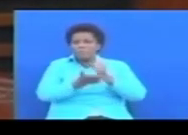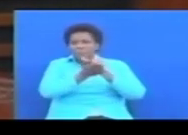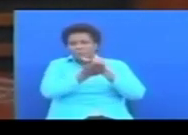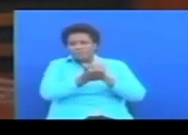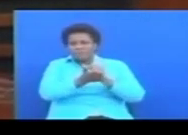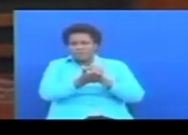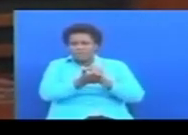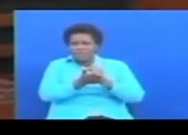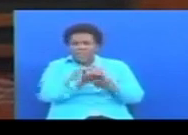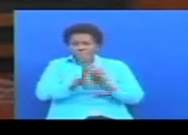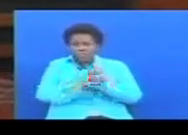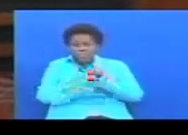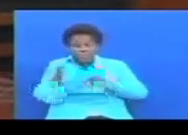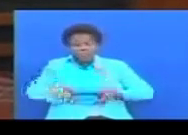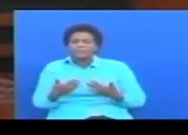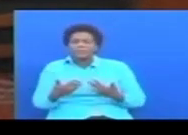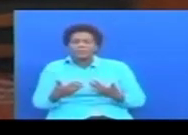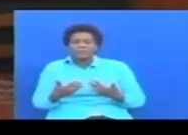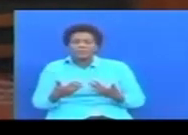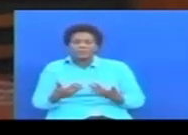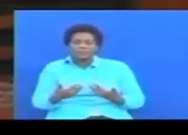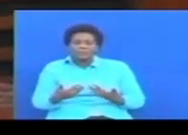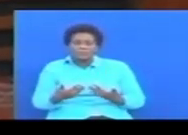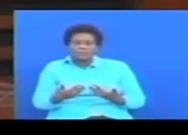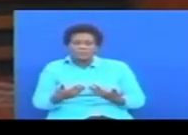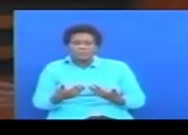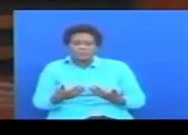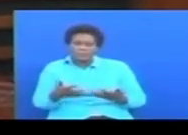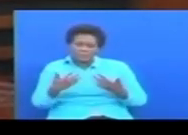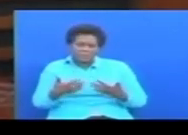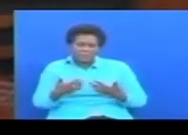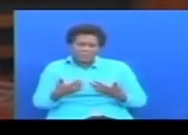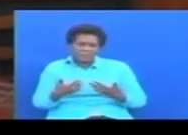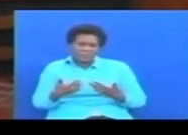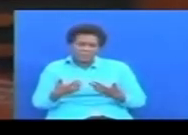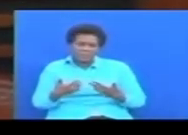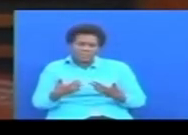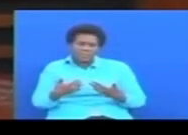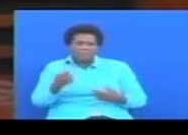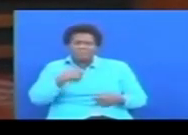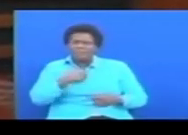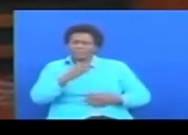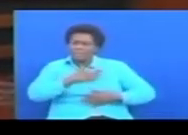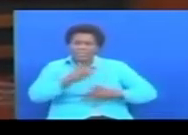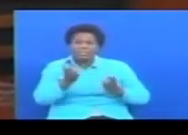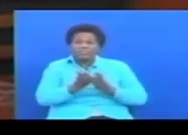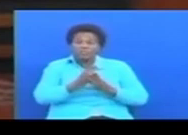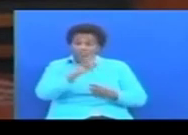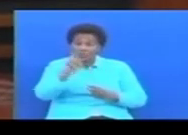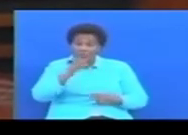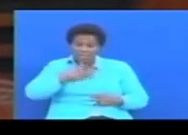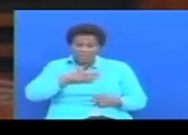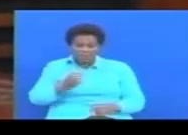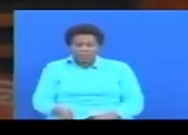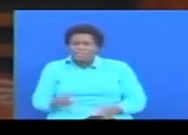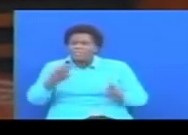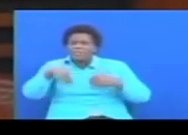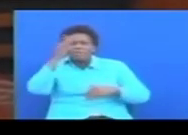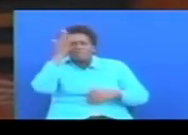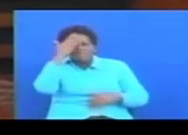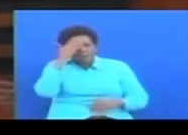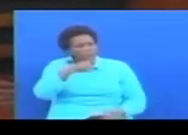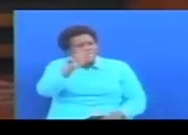hizi barabara zijengwe kwa lami. Hivyo kwenye swali langu la msingi, ni lini barabara